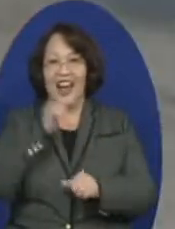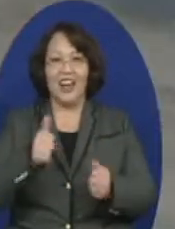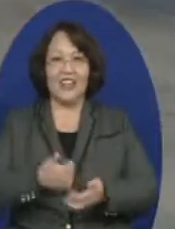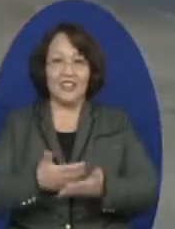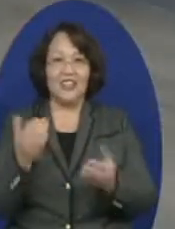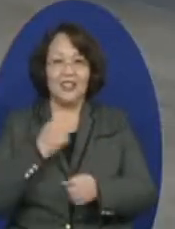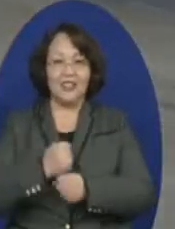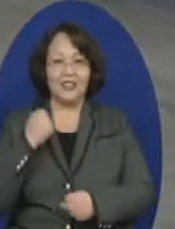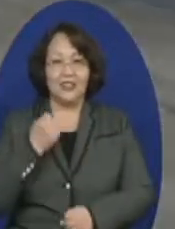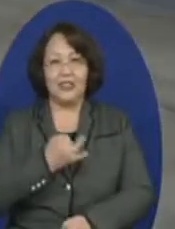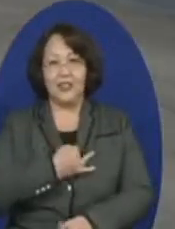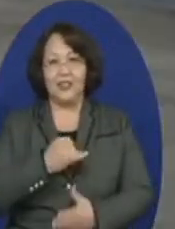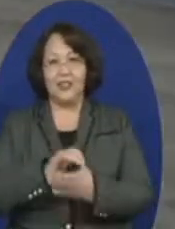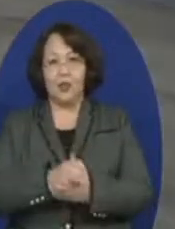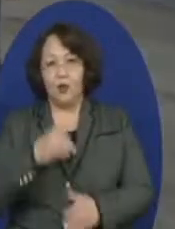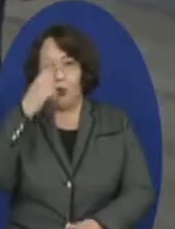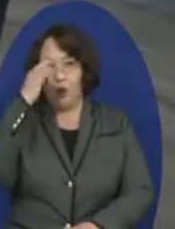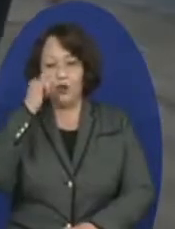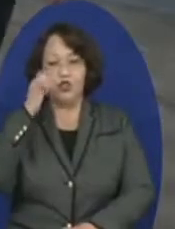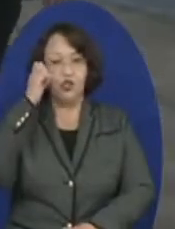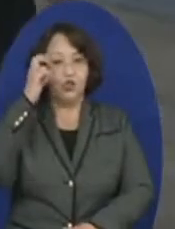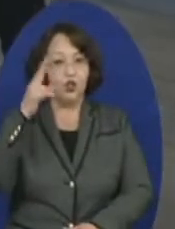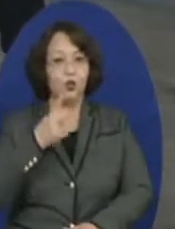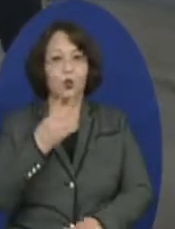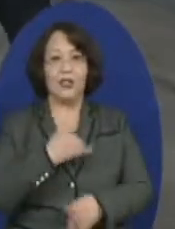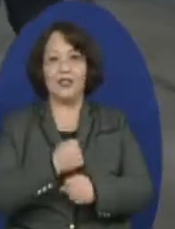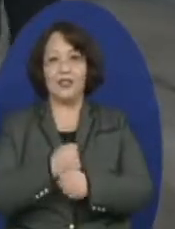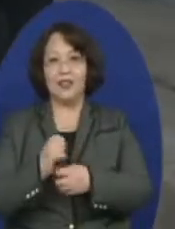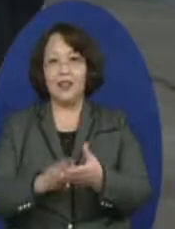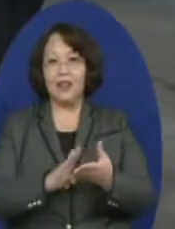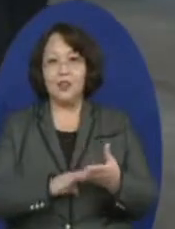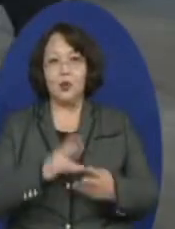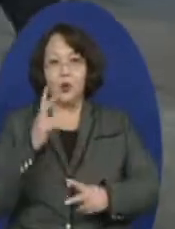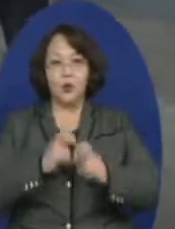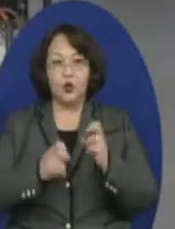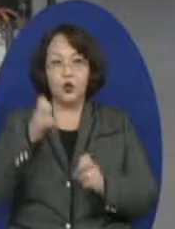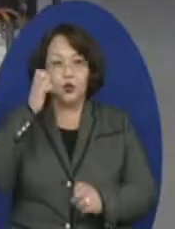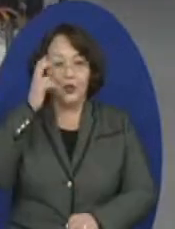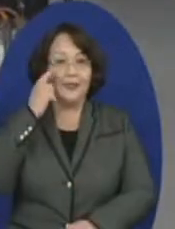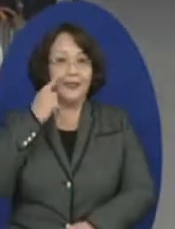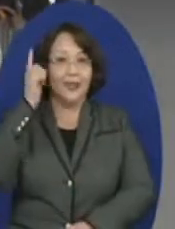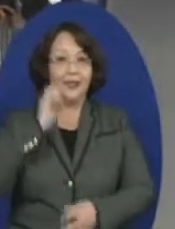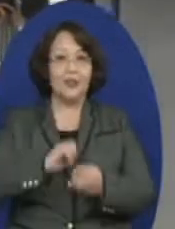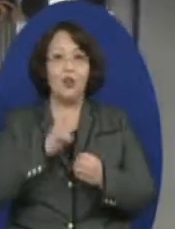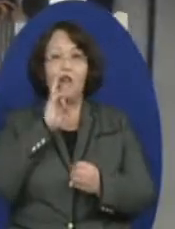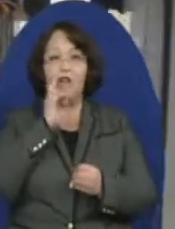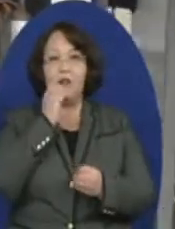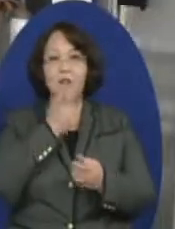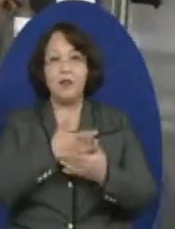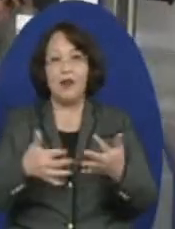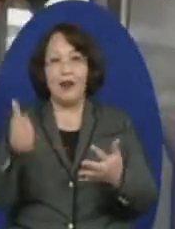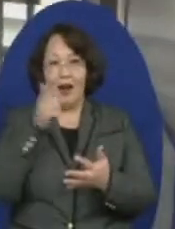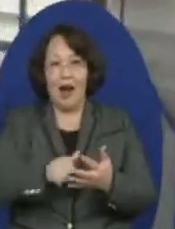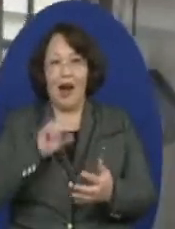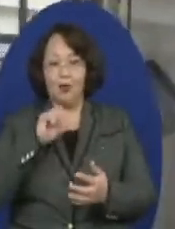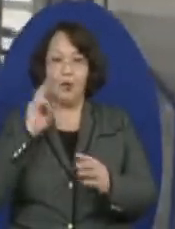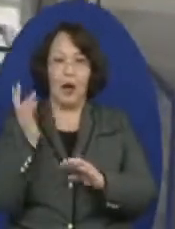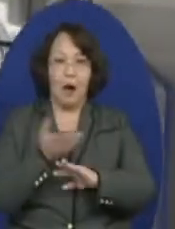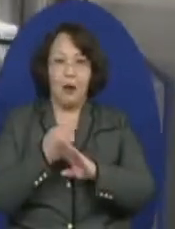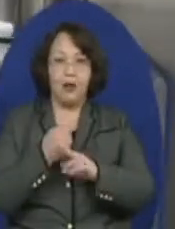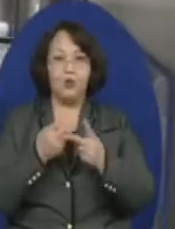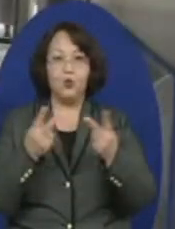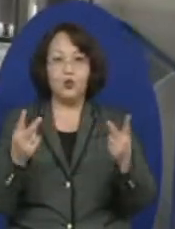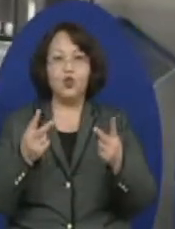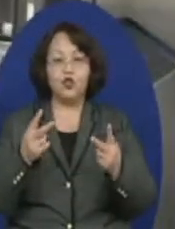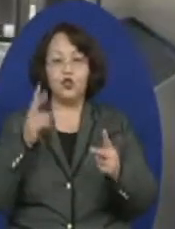найдаж байна. Монгол улсын ерөнхийлөгчийн үйл ажиллагаатаа танилцсан үйлдвэрүүд ерөнхийлөгчийн санаачилсан хүнсний хангамж аюулгүй байдлын үндэсний хөдөлгөөнийг